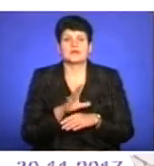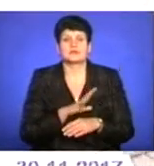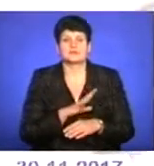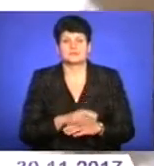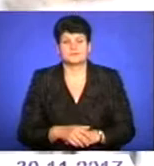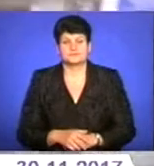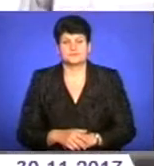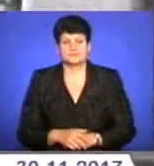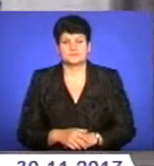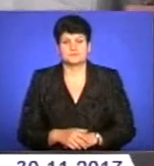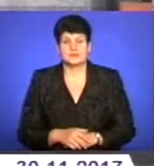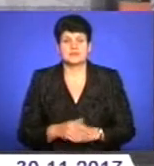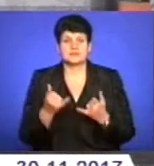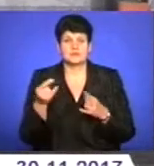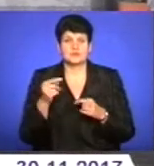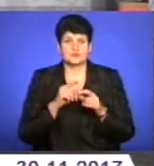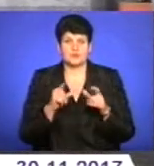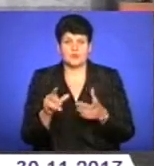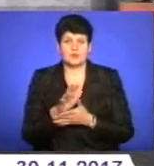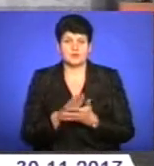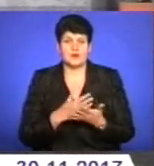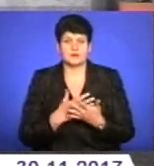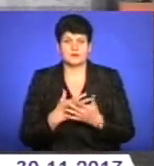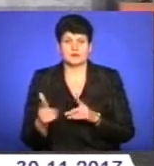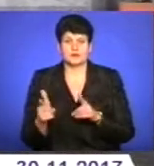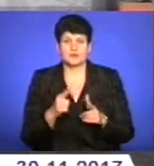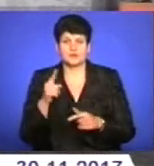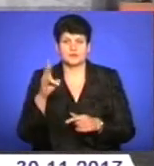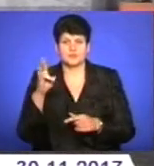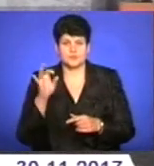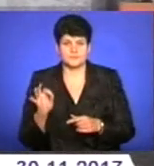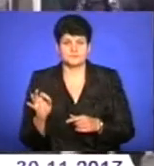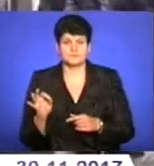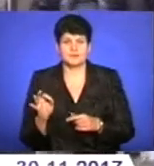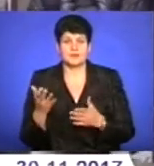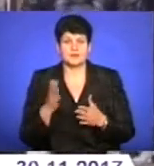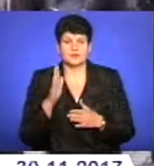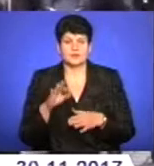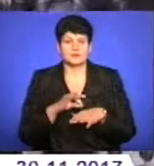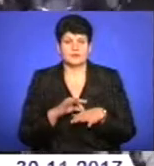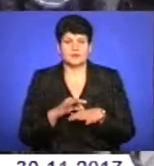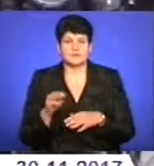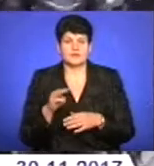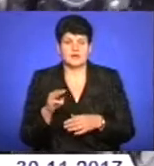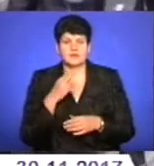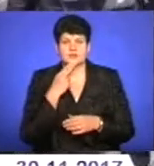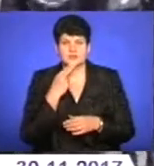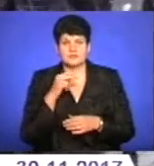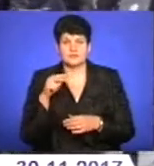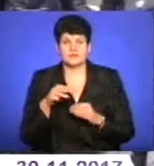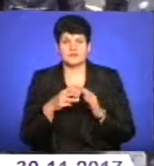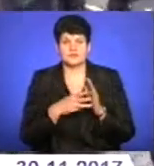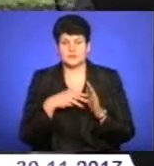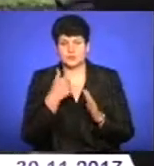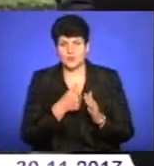аудіювання. Наразі в тернопільських школах триває активна підготовка до зовнішнього незалежного оцінювання, яке проходитиме у травні-червні